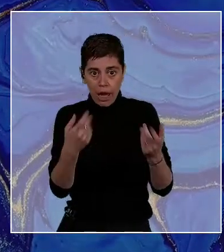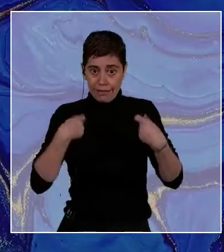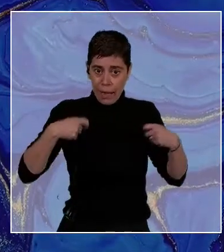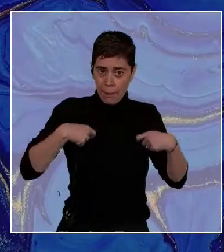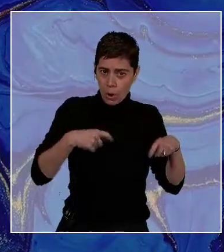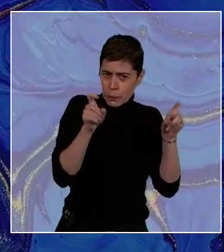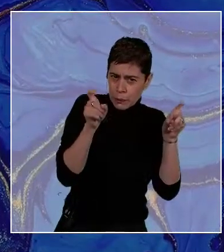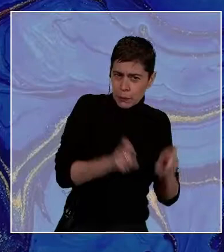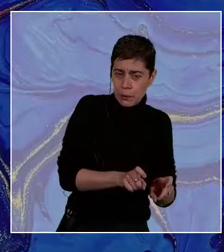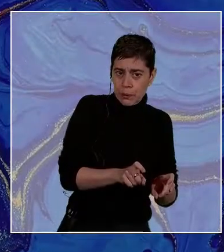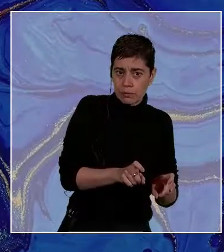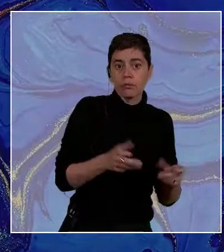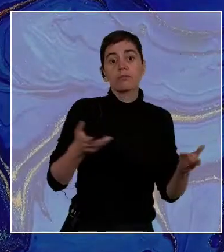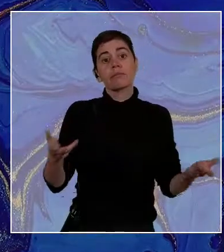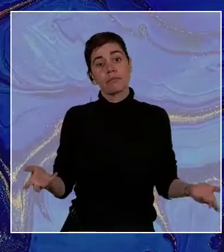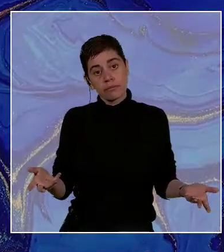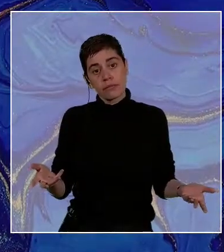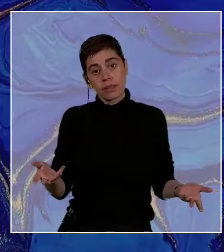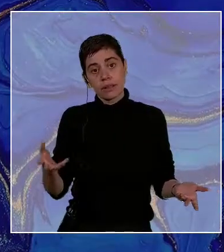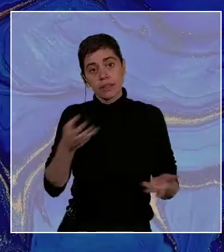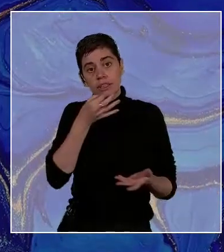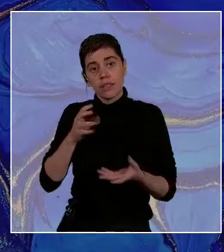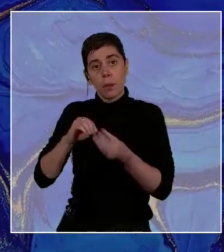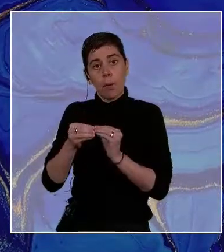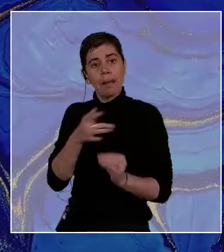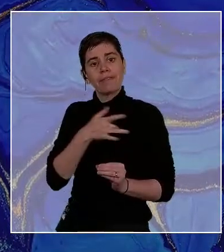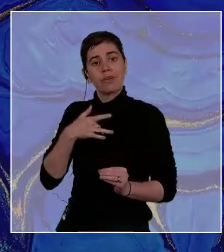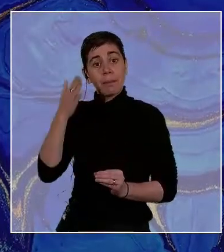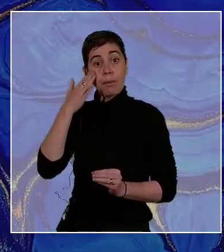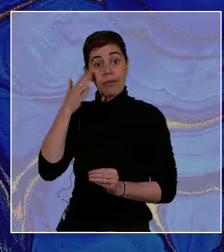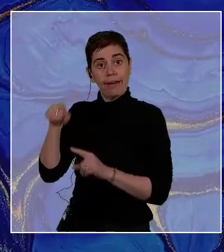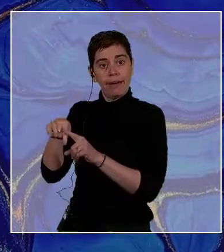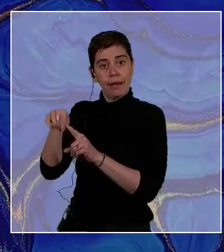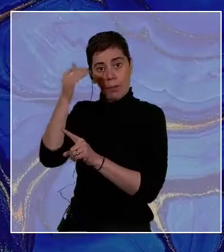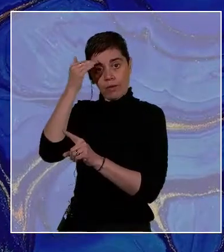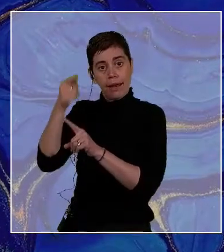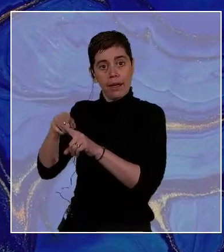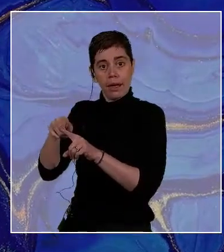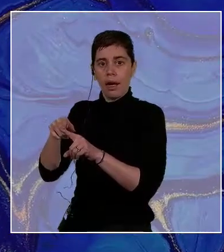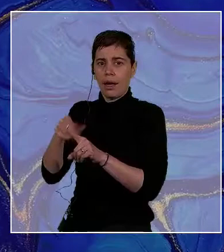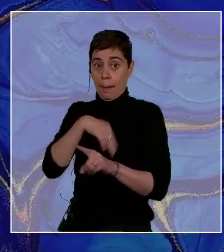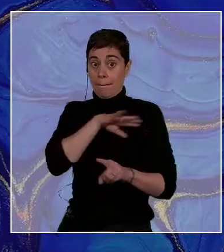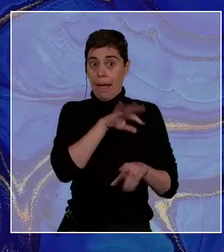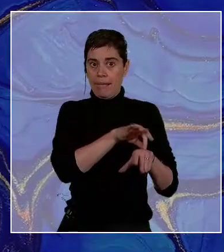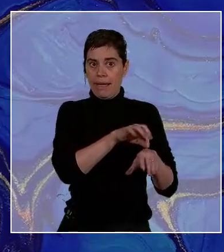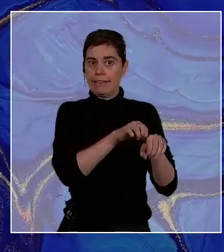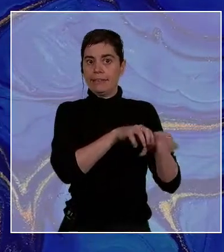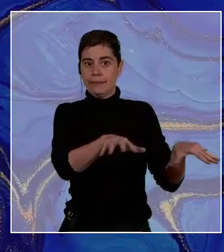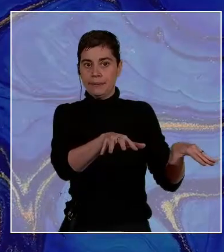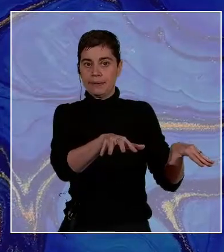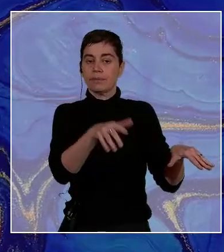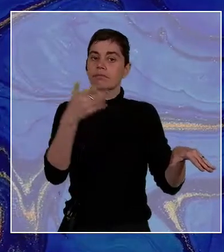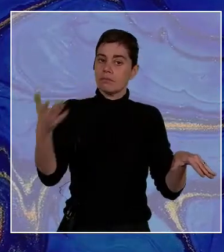Et on parle de ces problèmes de santé mentale. Je crois qu'il y a des enseignements à tirer de cette pandémie, une reprise qui soit à la